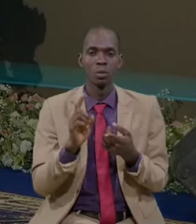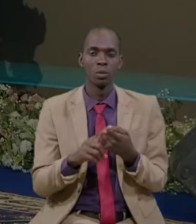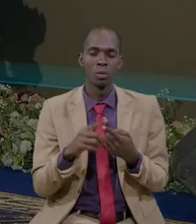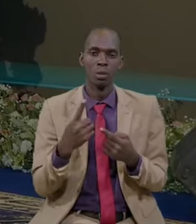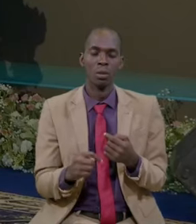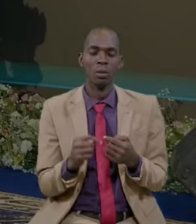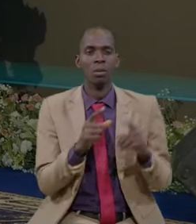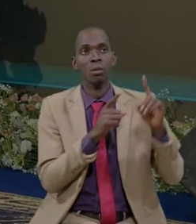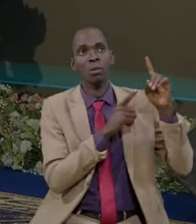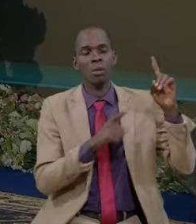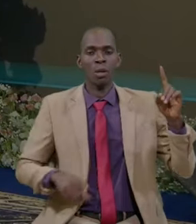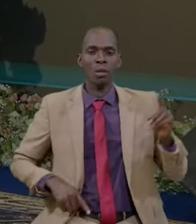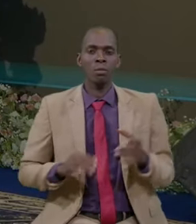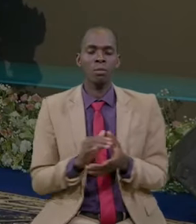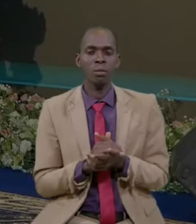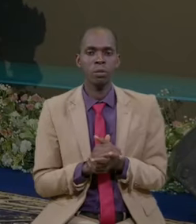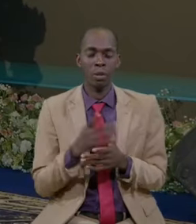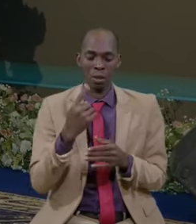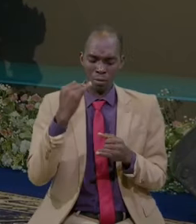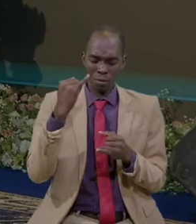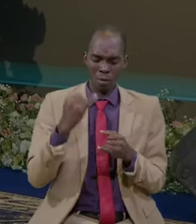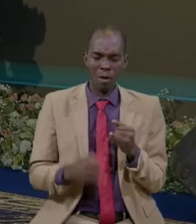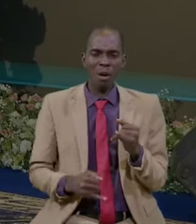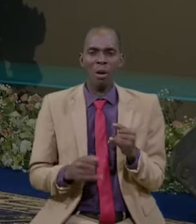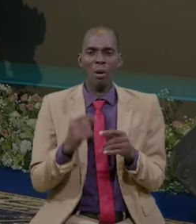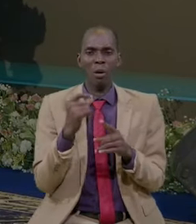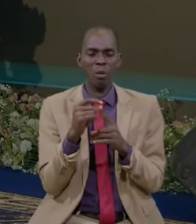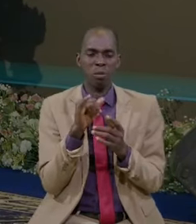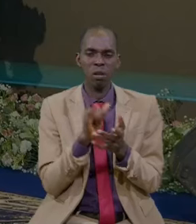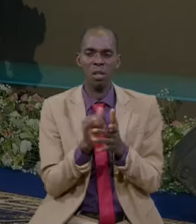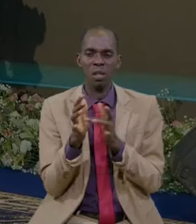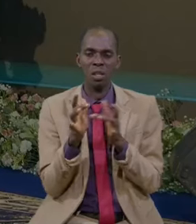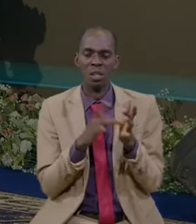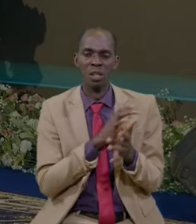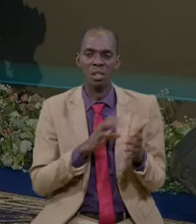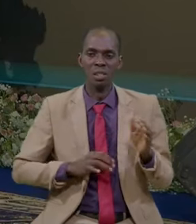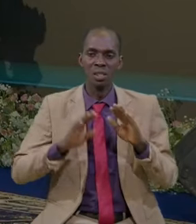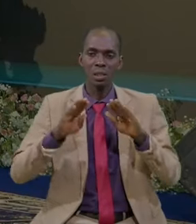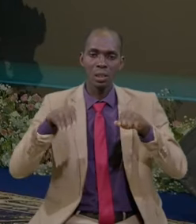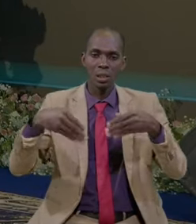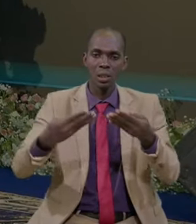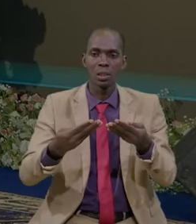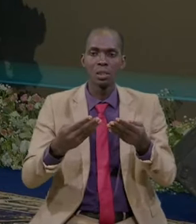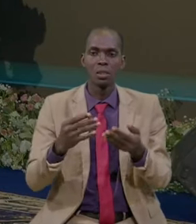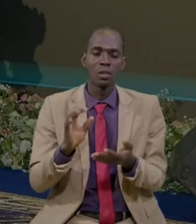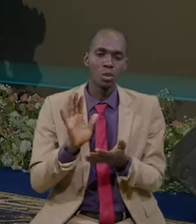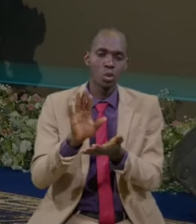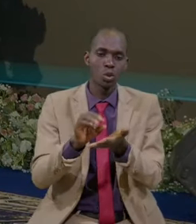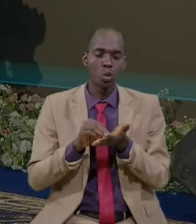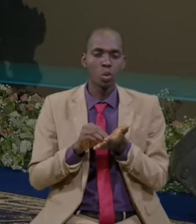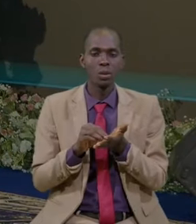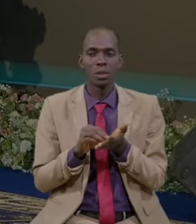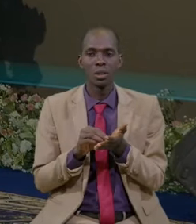Seigneur. Le dernier mot que Jésus a donné à ses disciples,